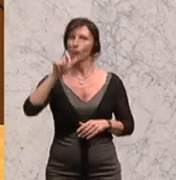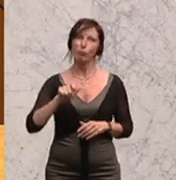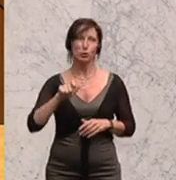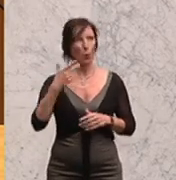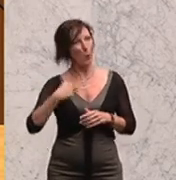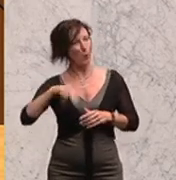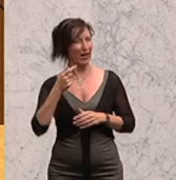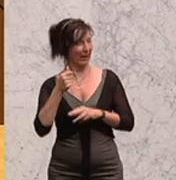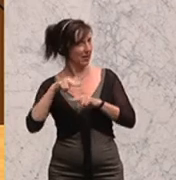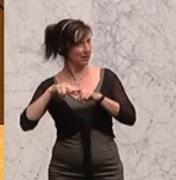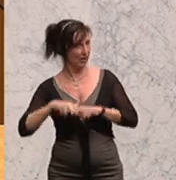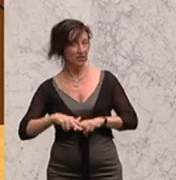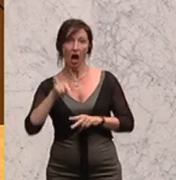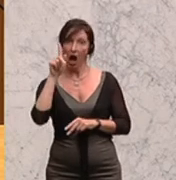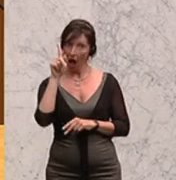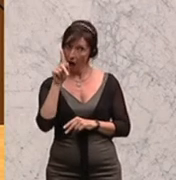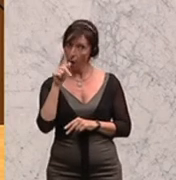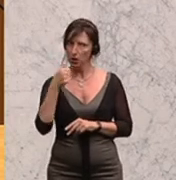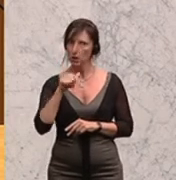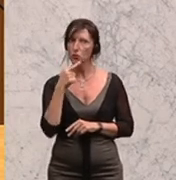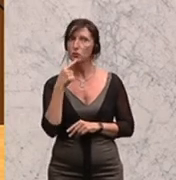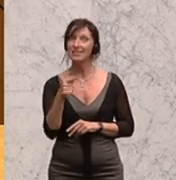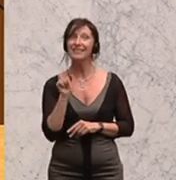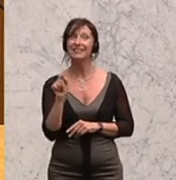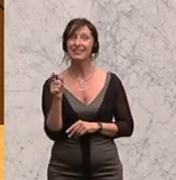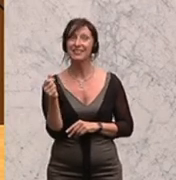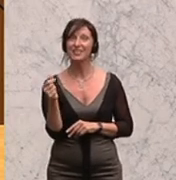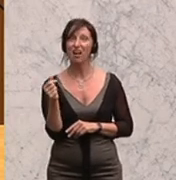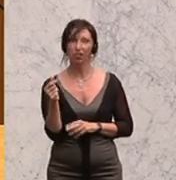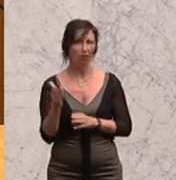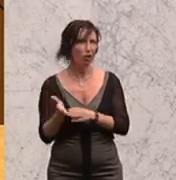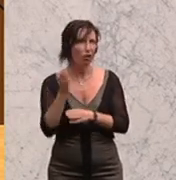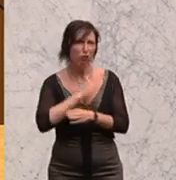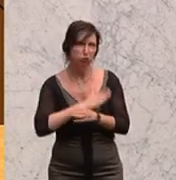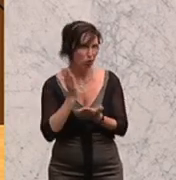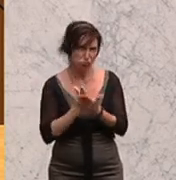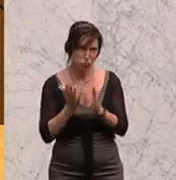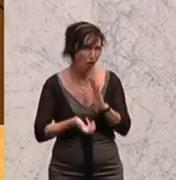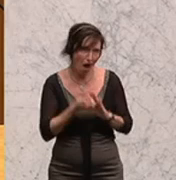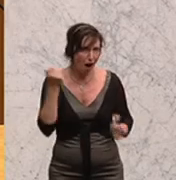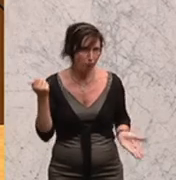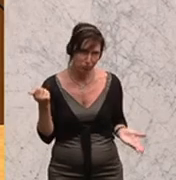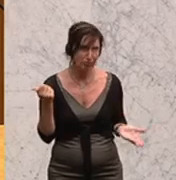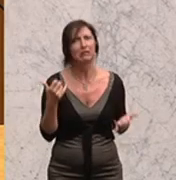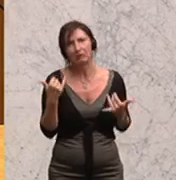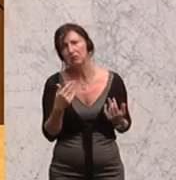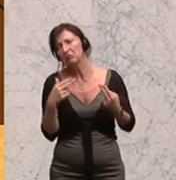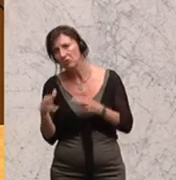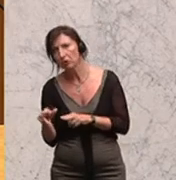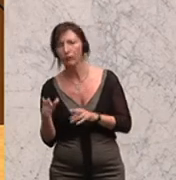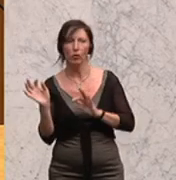hat. Aber man muss dazu sagen, das ist jenes Geld, das ihm vorher genommen wurde. Und, oder wenn